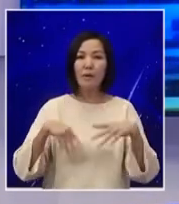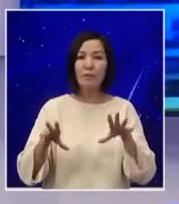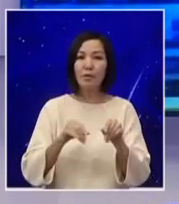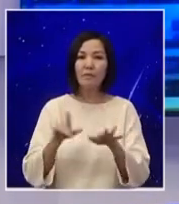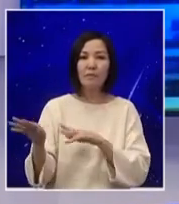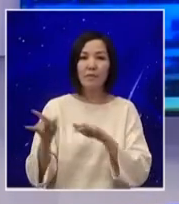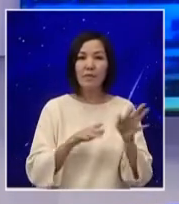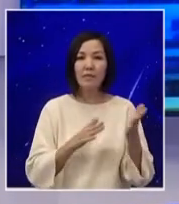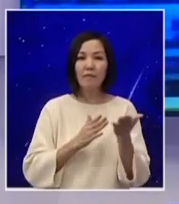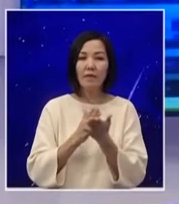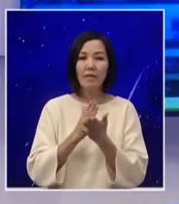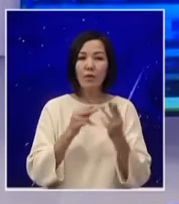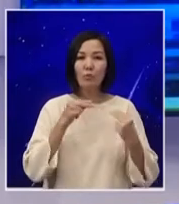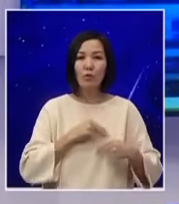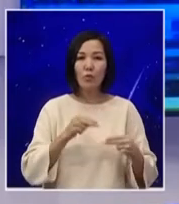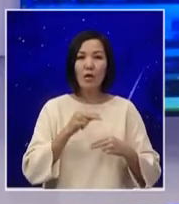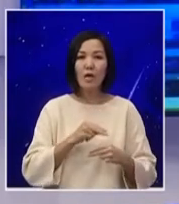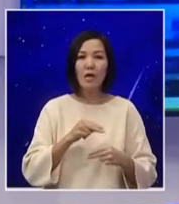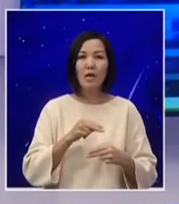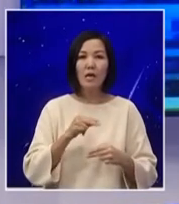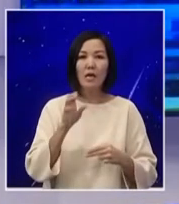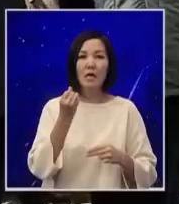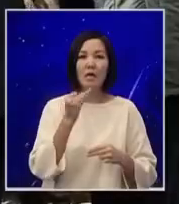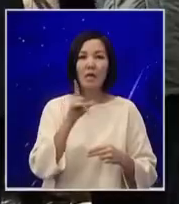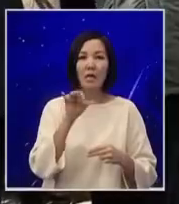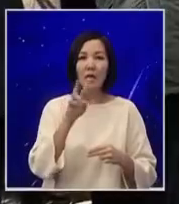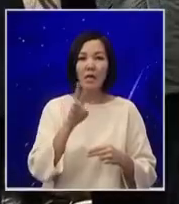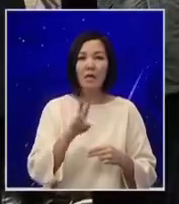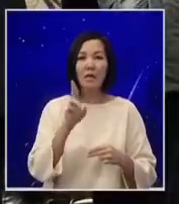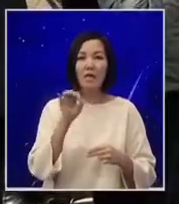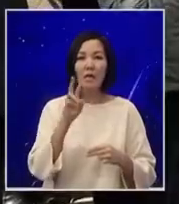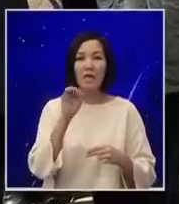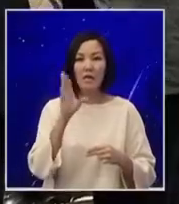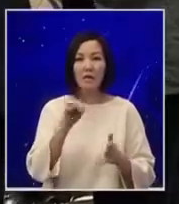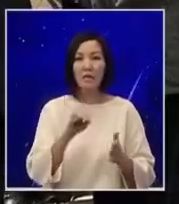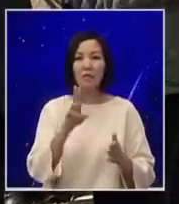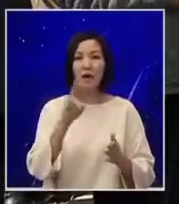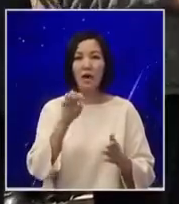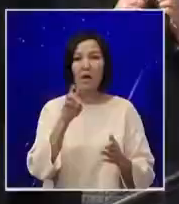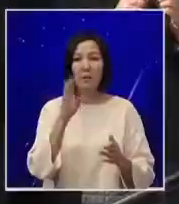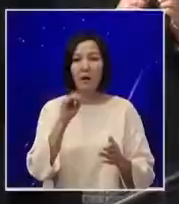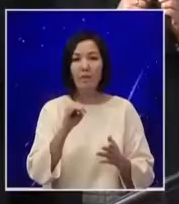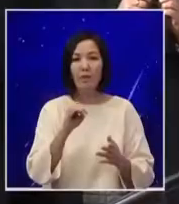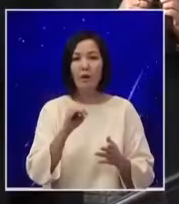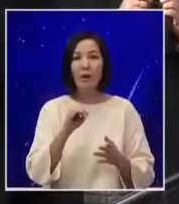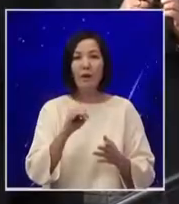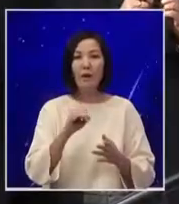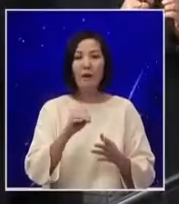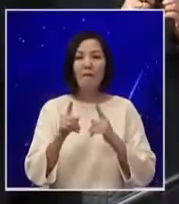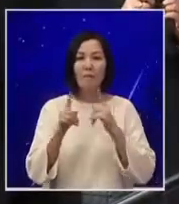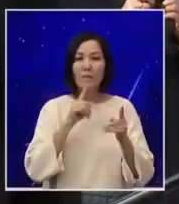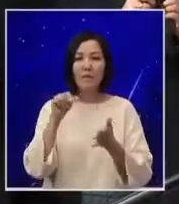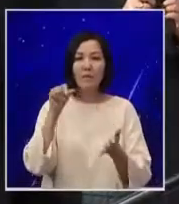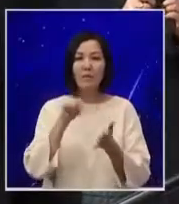общественным деятелем и ветеранам труда шоты гяру шайхина саша балу и маугли сову и как лесу особое в митинге приняли